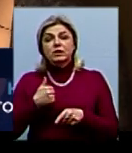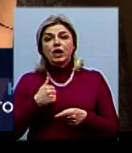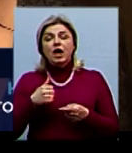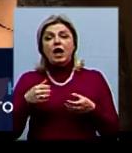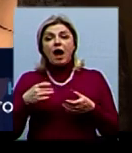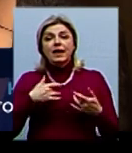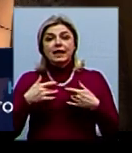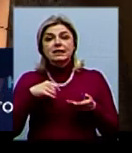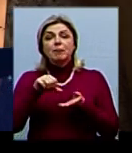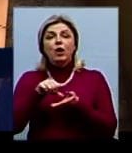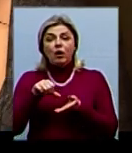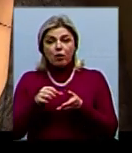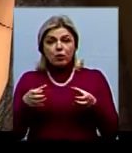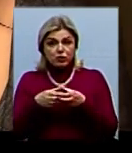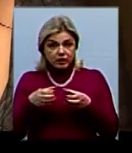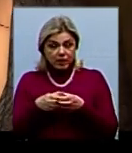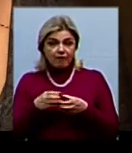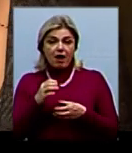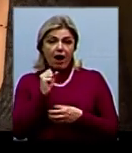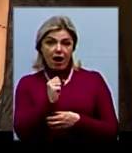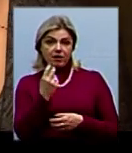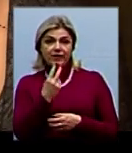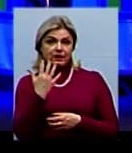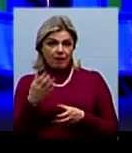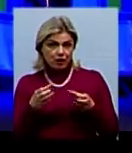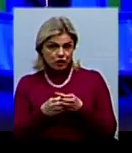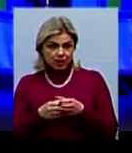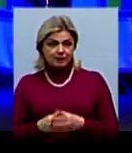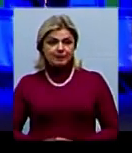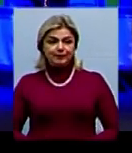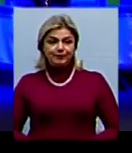частини А-2062 військово-морських сил України.